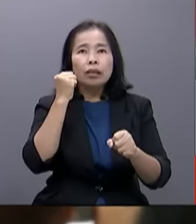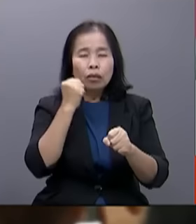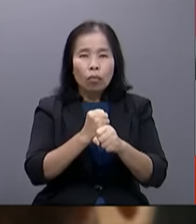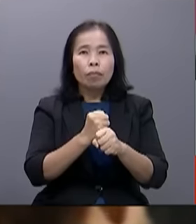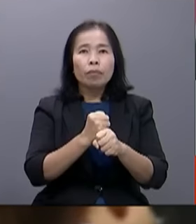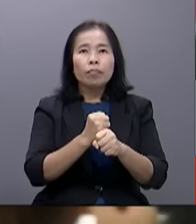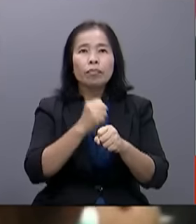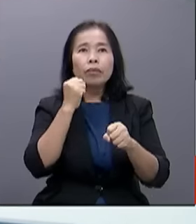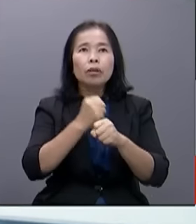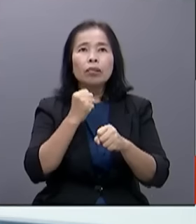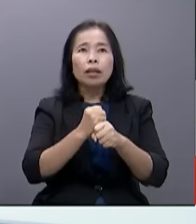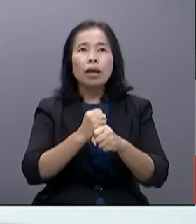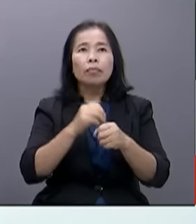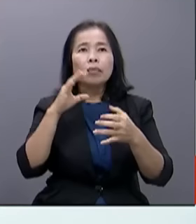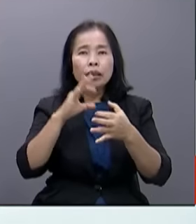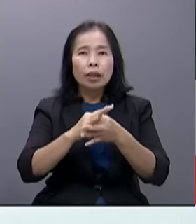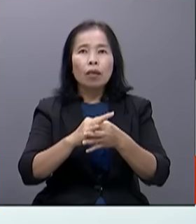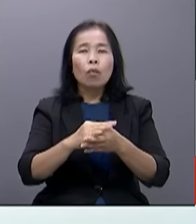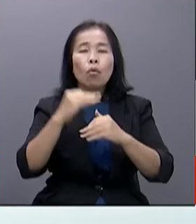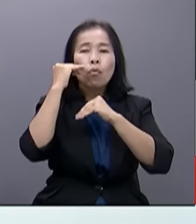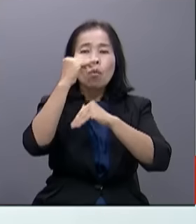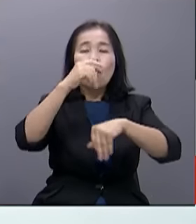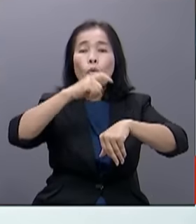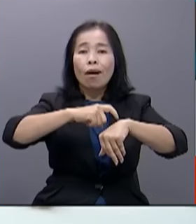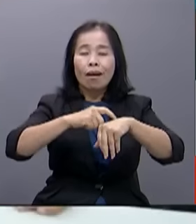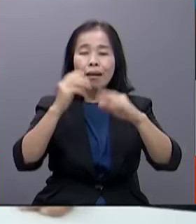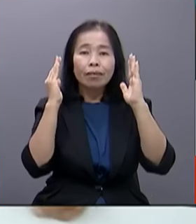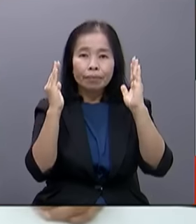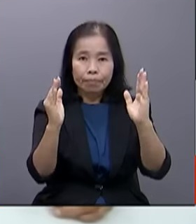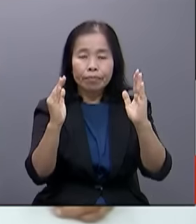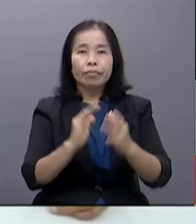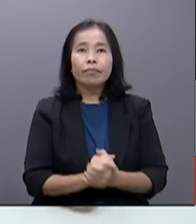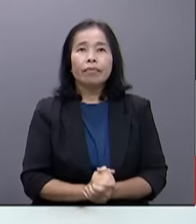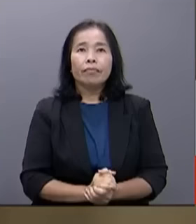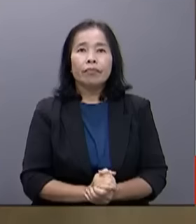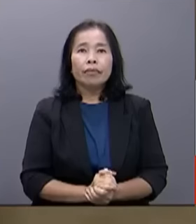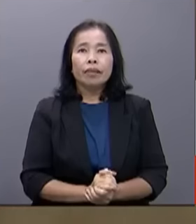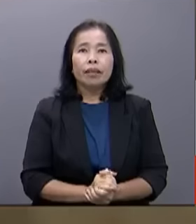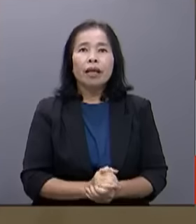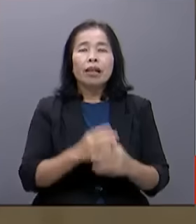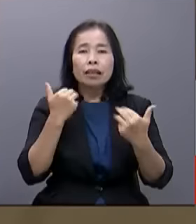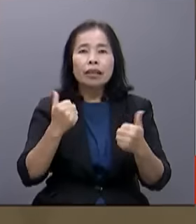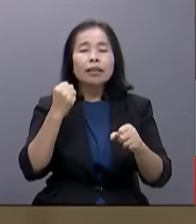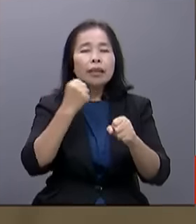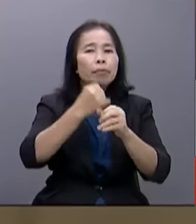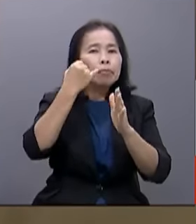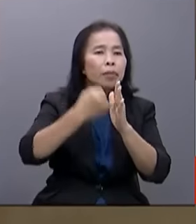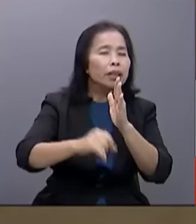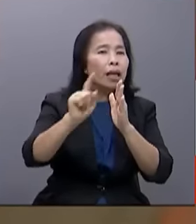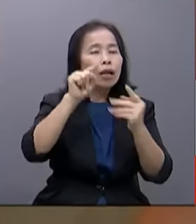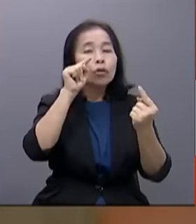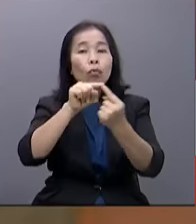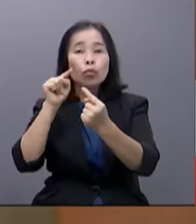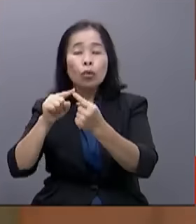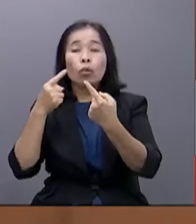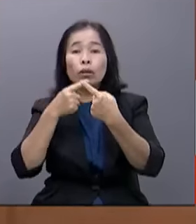ำความกราบบังคมทูลภายในกรอบระยะเวลาพอสมควรแก่กรณีแต่ในกร